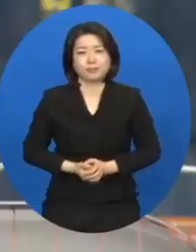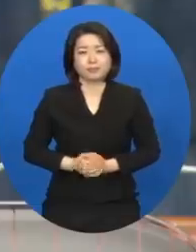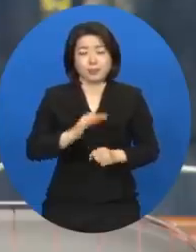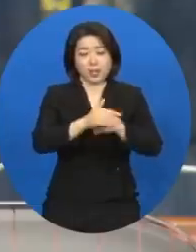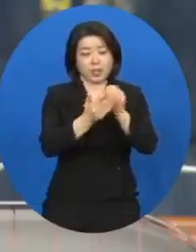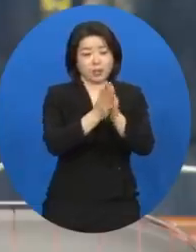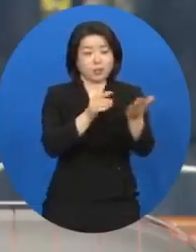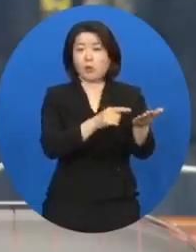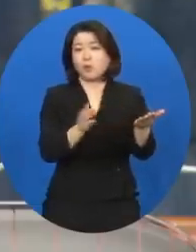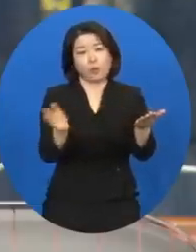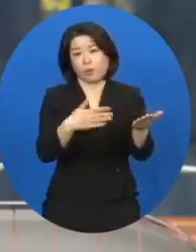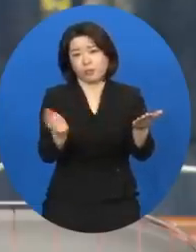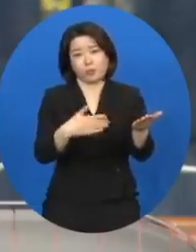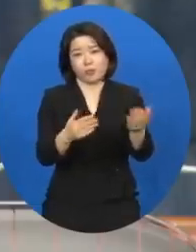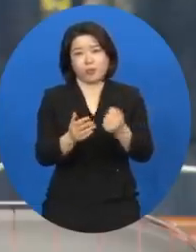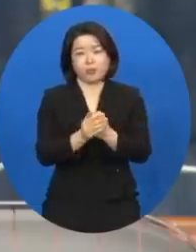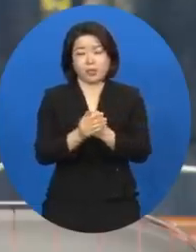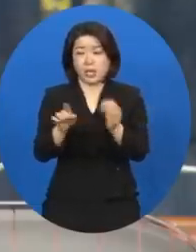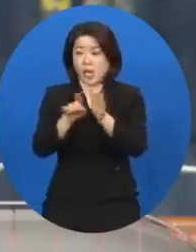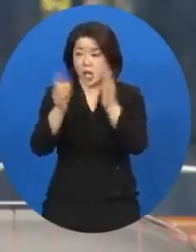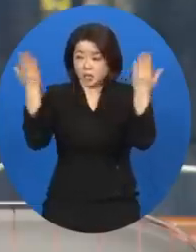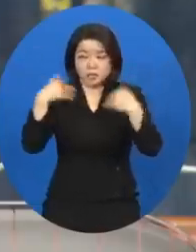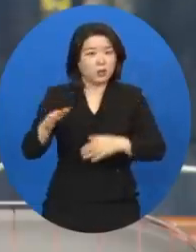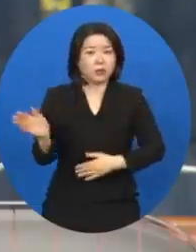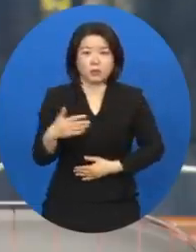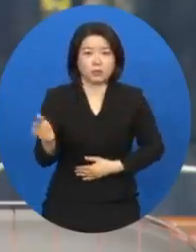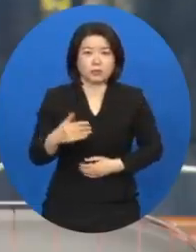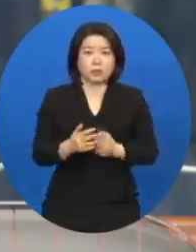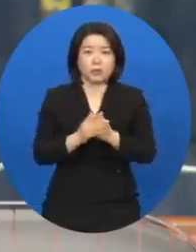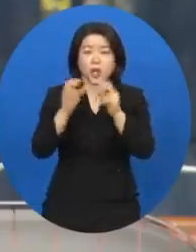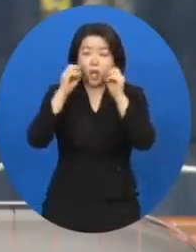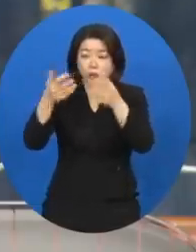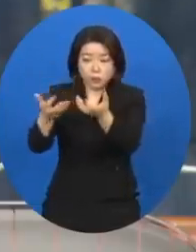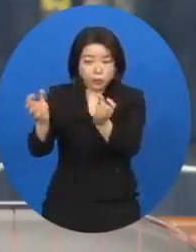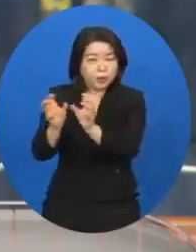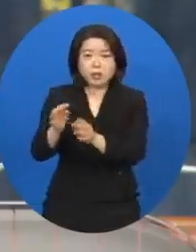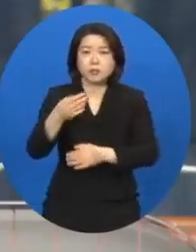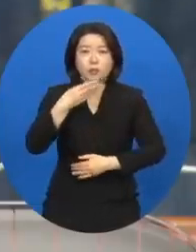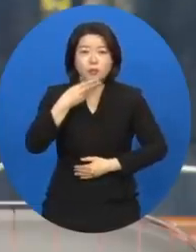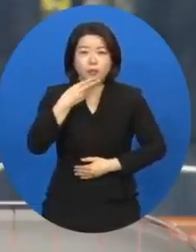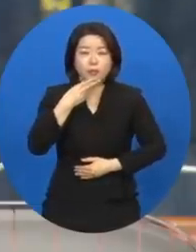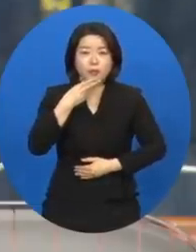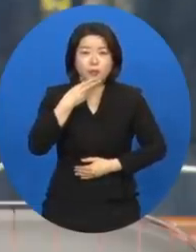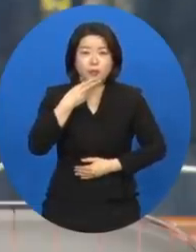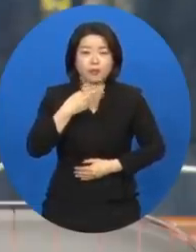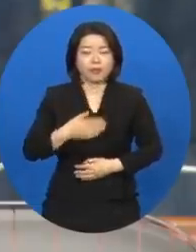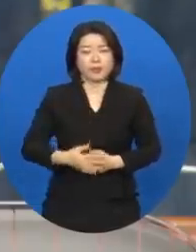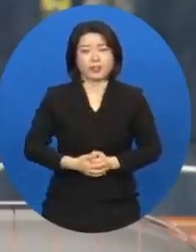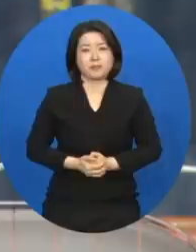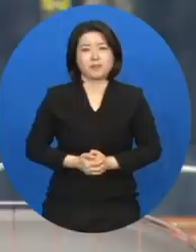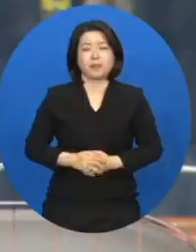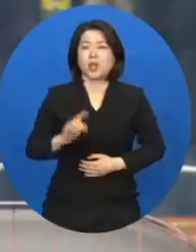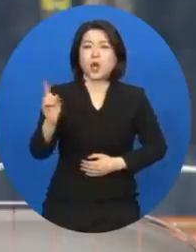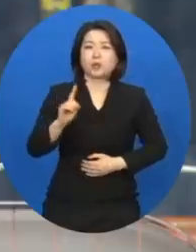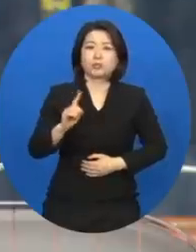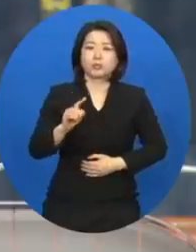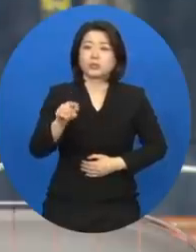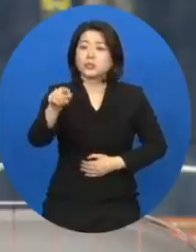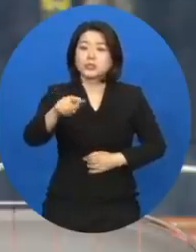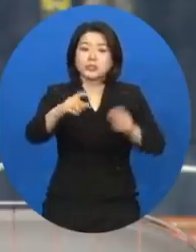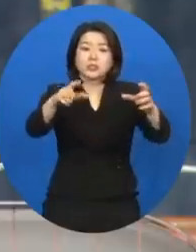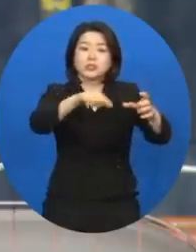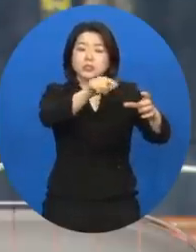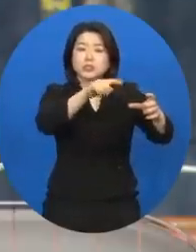성경도 없어요. 신학교도 없어요. 선교단체도 없어요. 무슨 현지 정보도